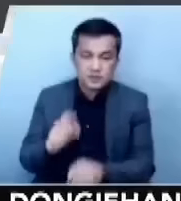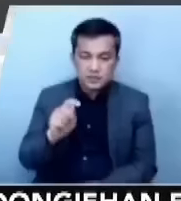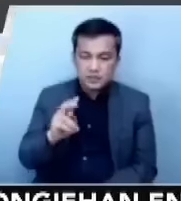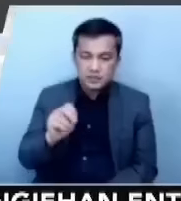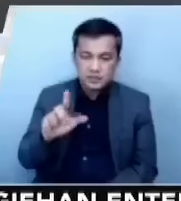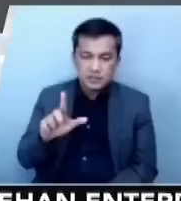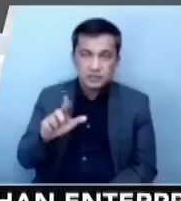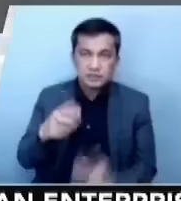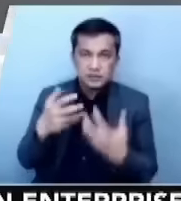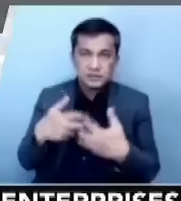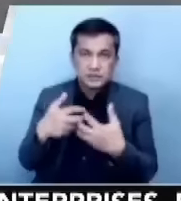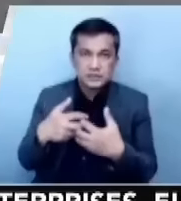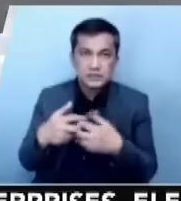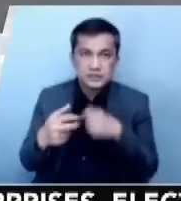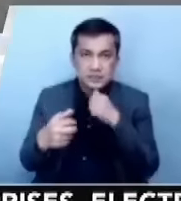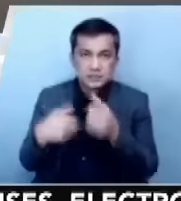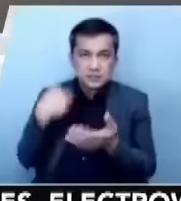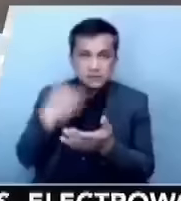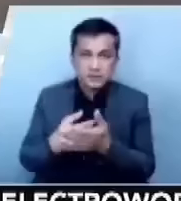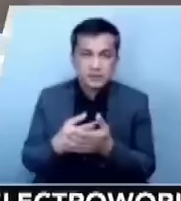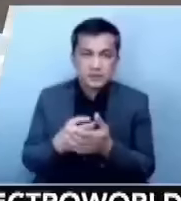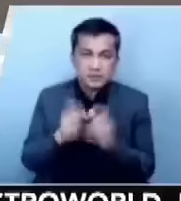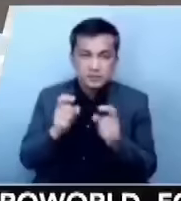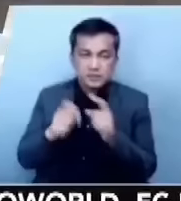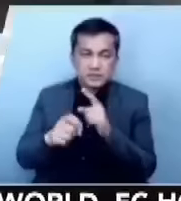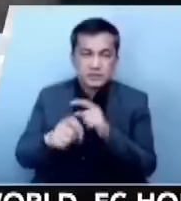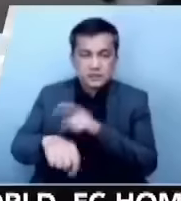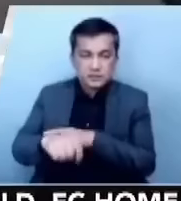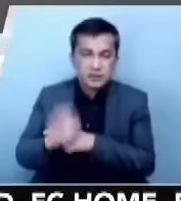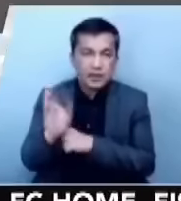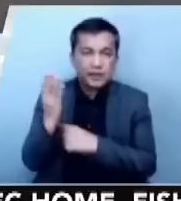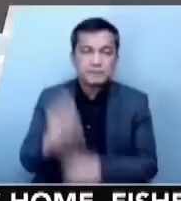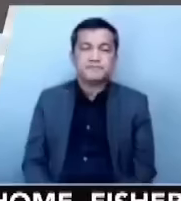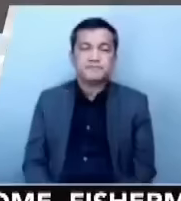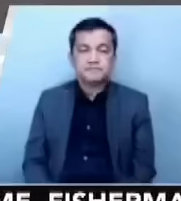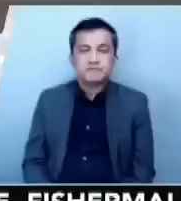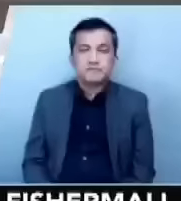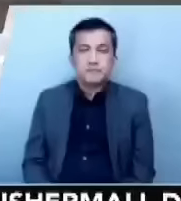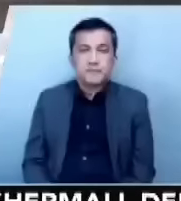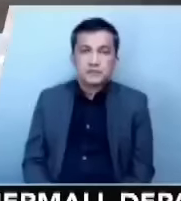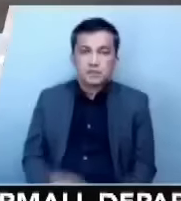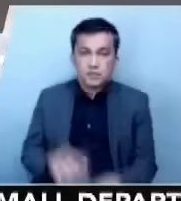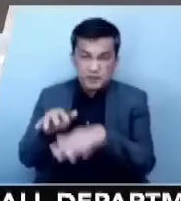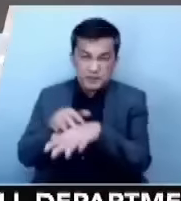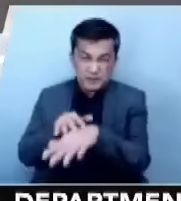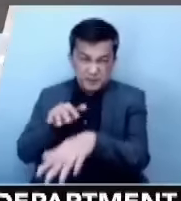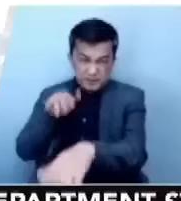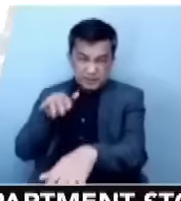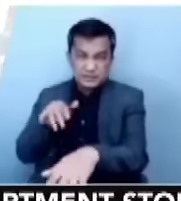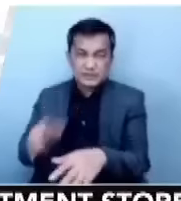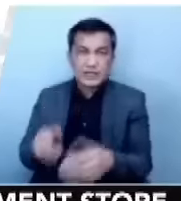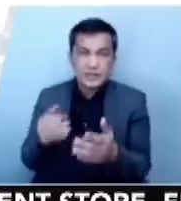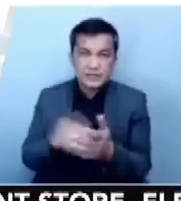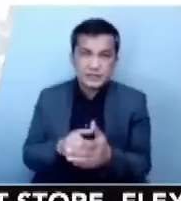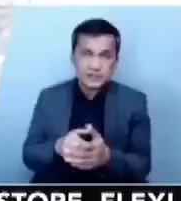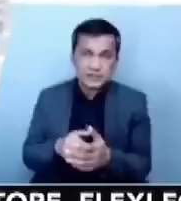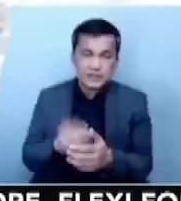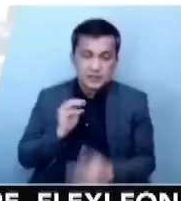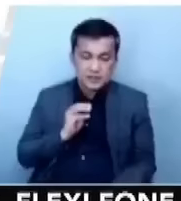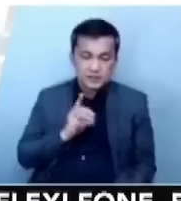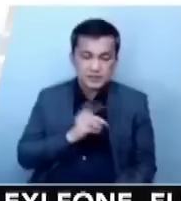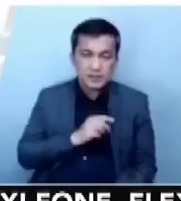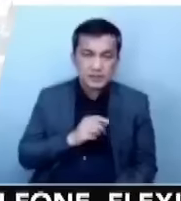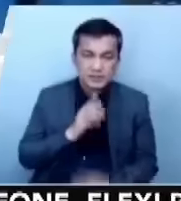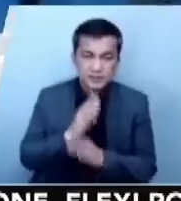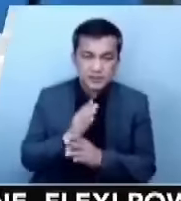hindi umabot sa rush hour ng umaga. Sa gitna ng matinding traffic, muli nag-operate ang MMDA sa EDSA Busway sa Cubao laban